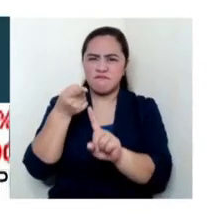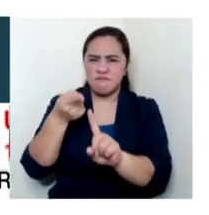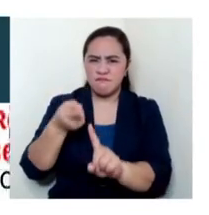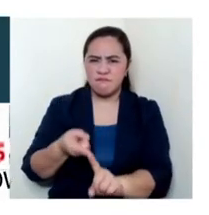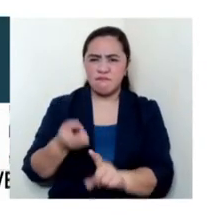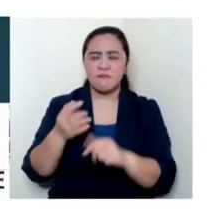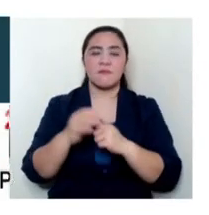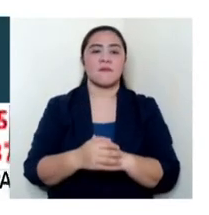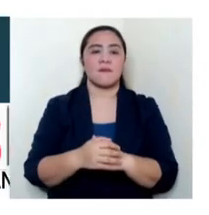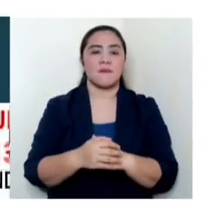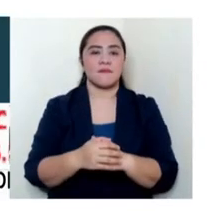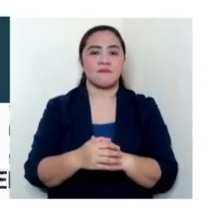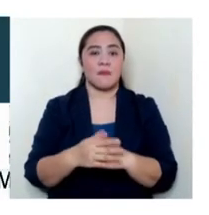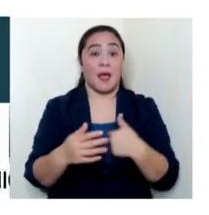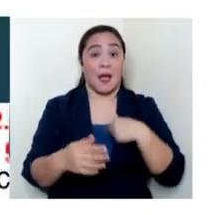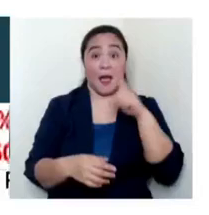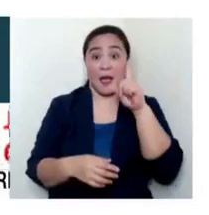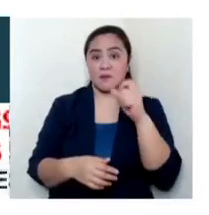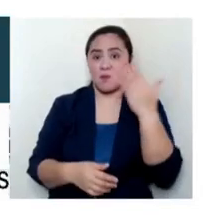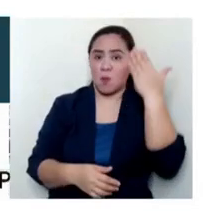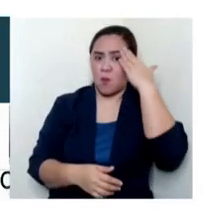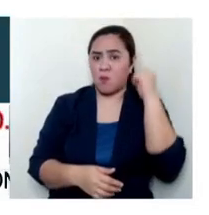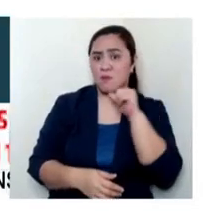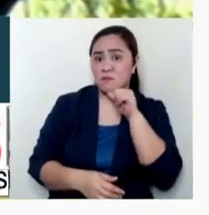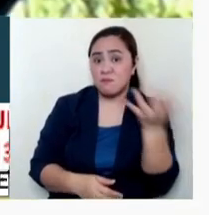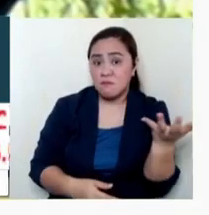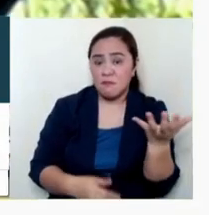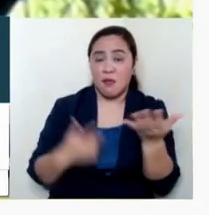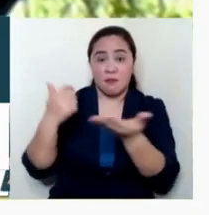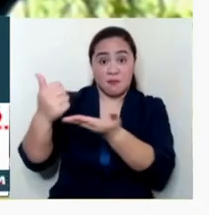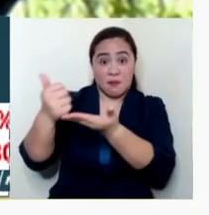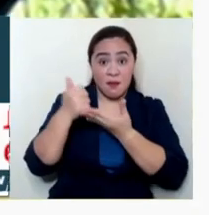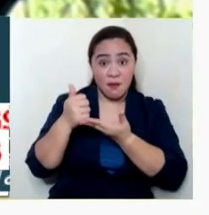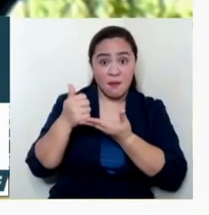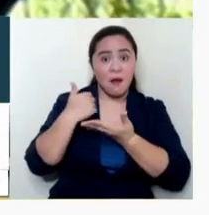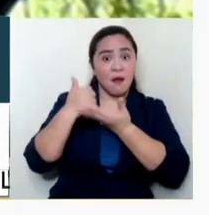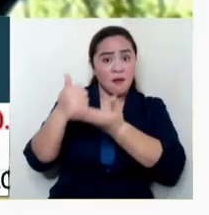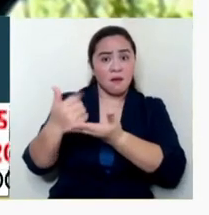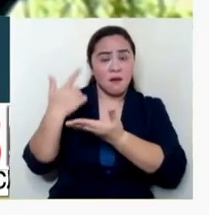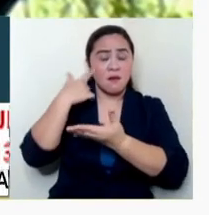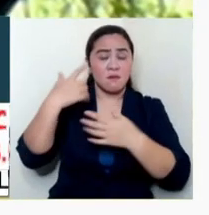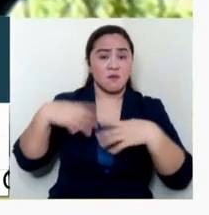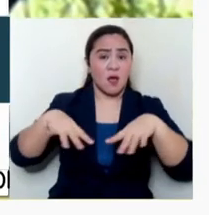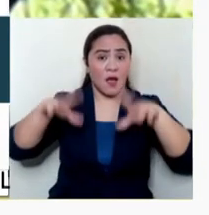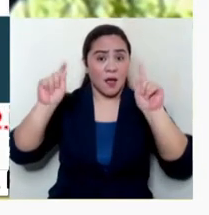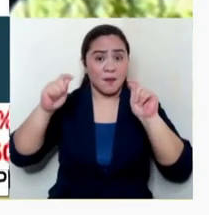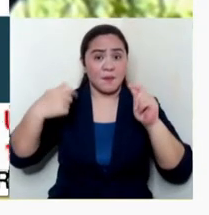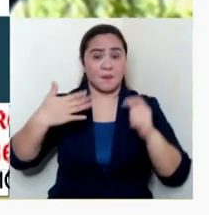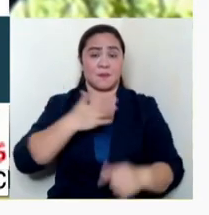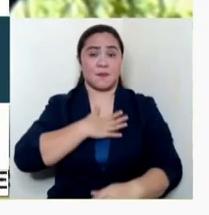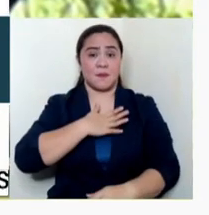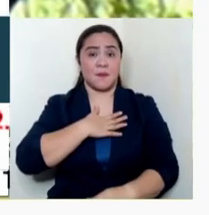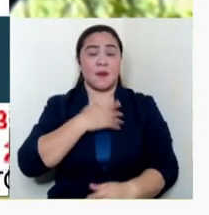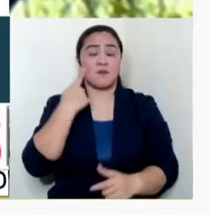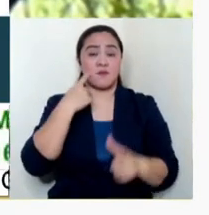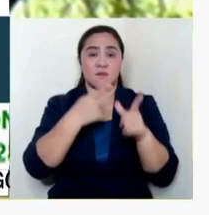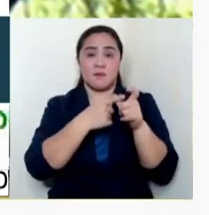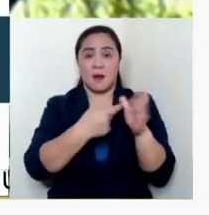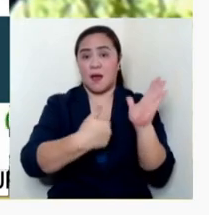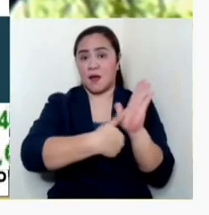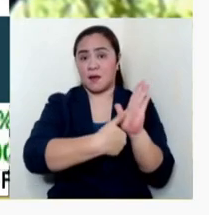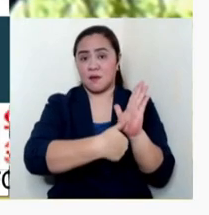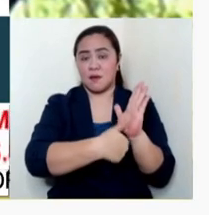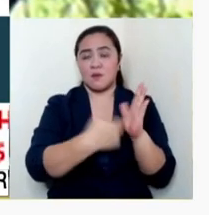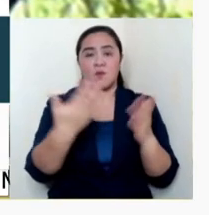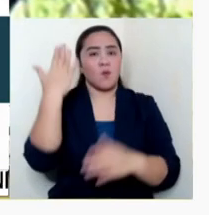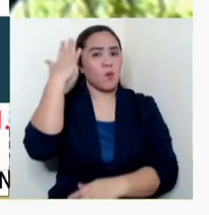Why not, Carmina? Again, sino mang nag-aalok ng tulong sa pamamagitan ng pag-ampon ng kandidatura ko o sino mang tumatakbo,